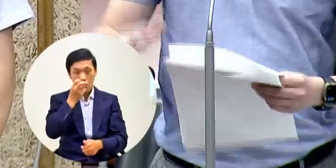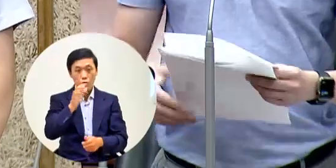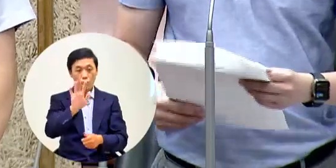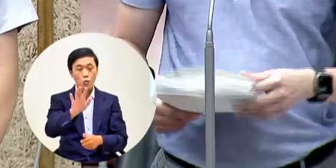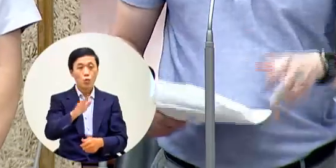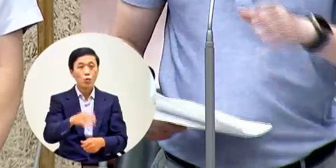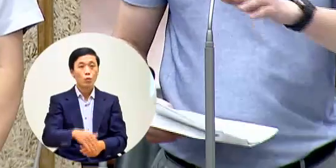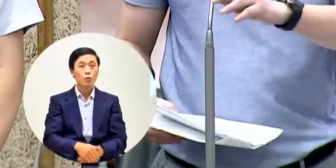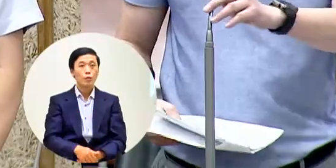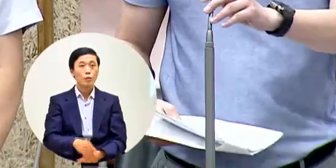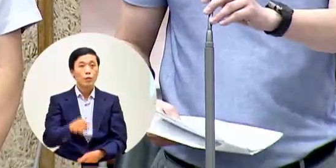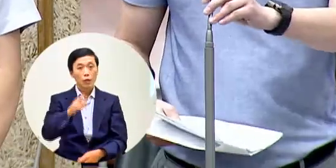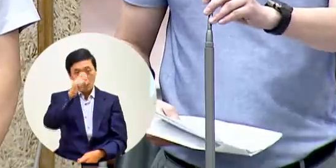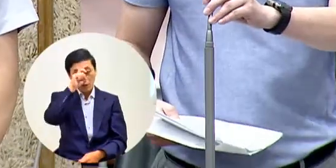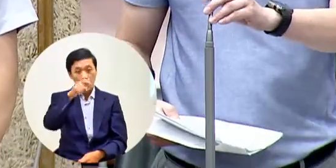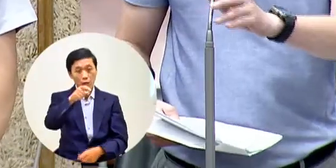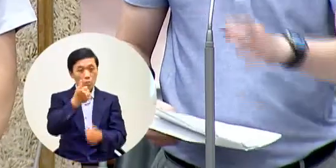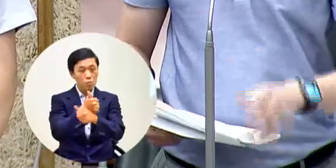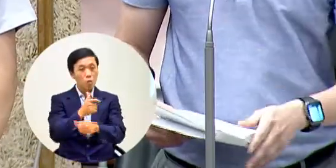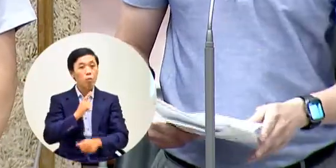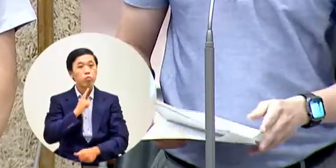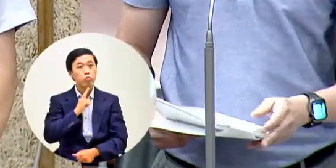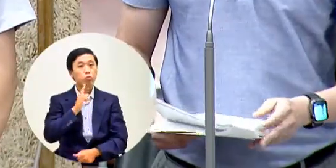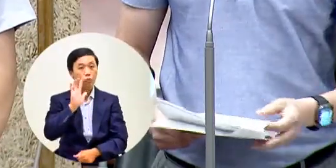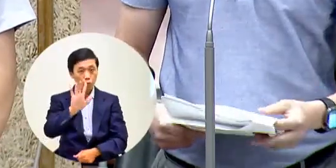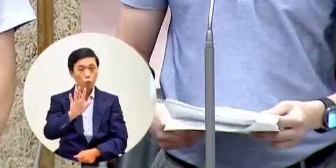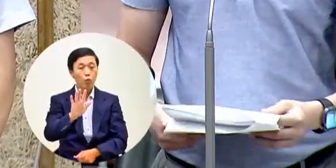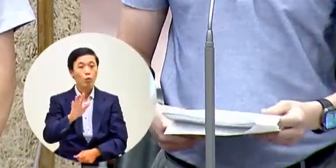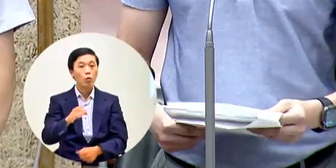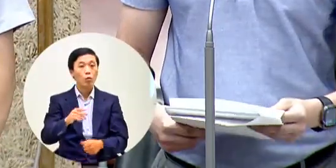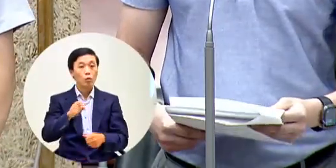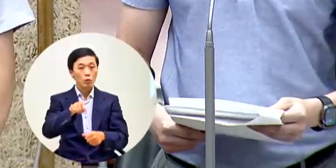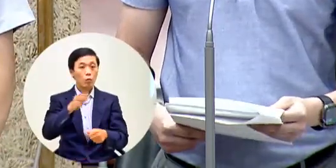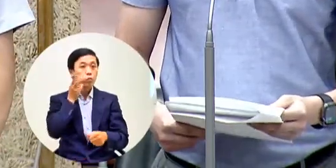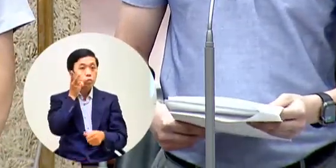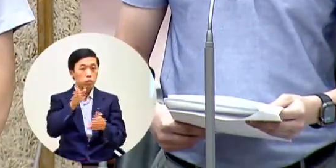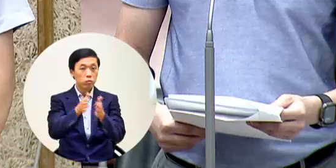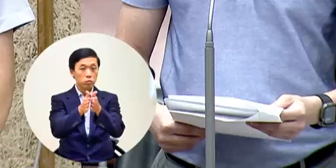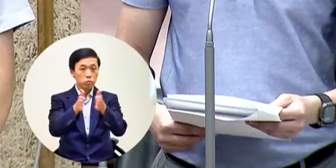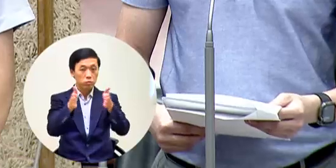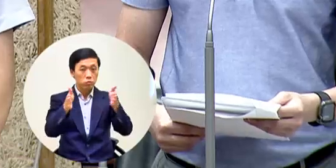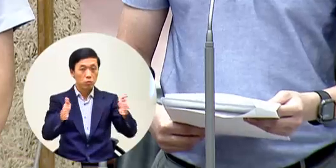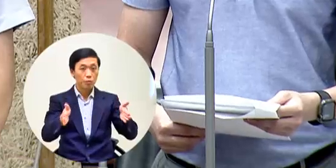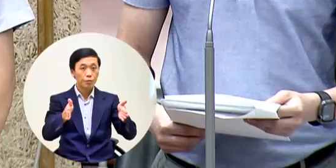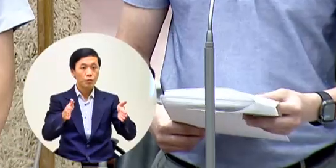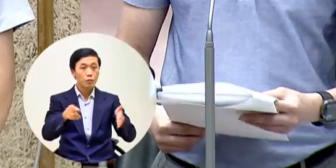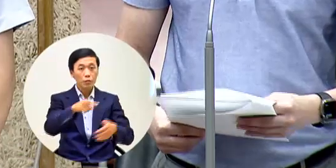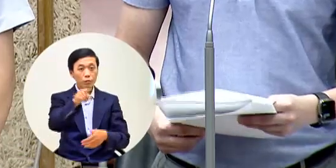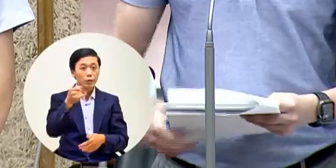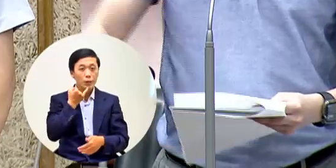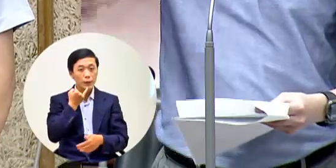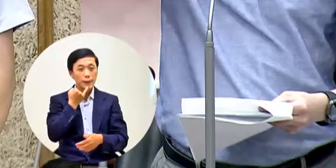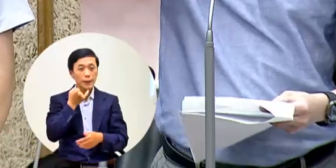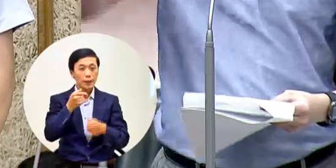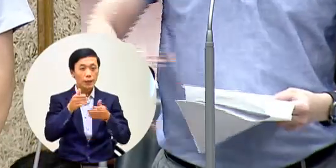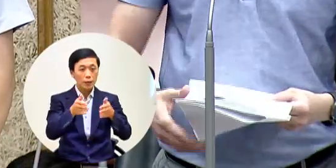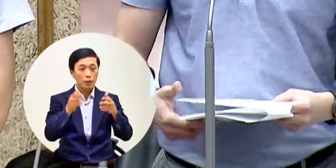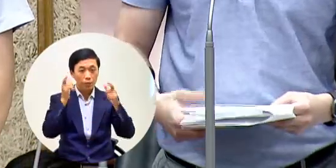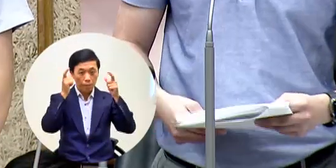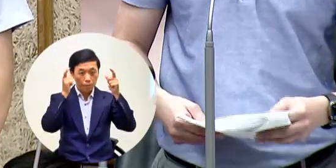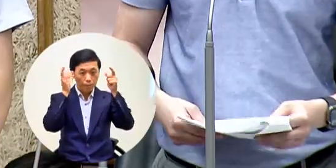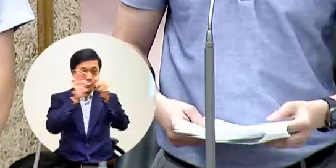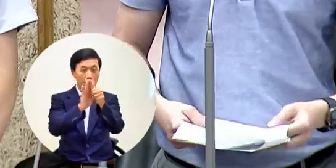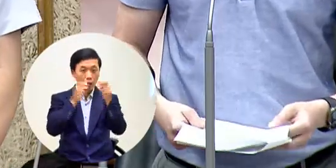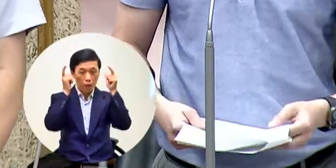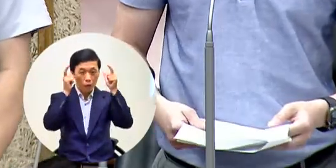哦，希望你也是很有经验哦。那我希望说，在这一段两个月的期间，可以好好的看守高雄市哦。咱是请咱的